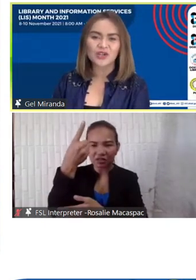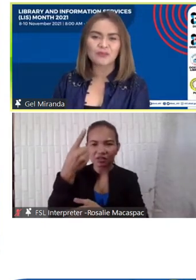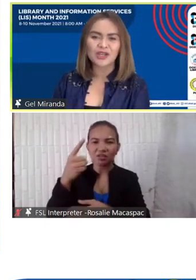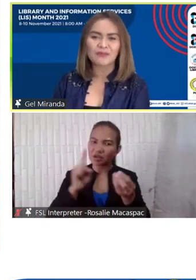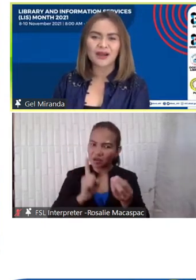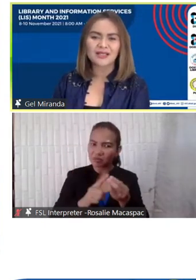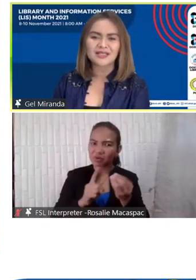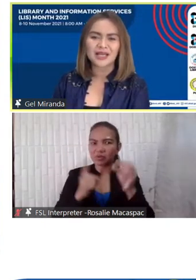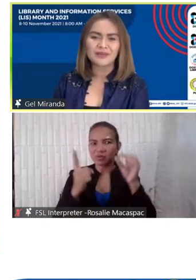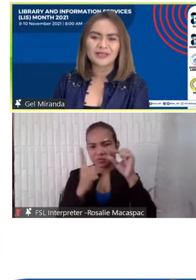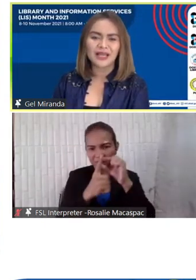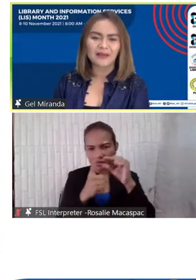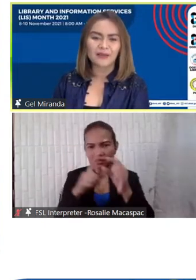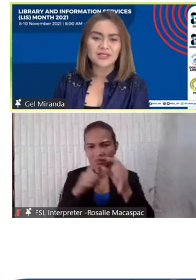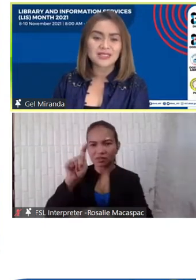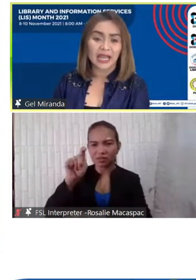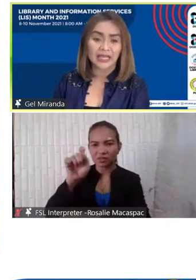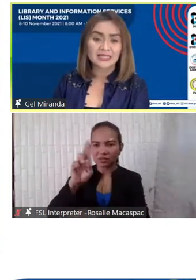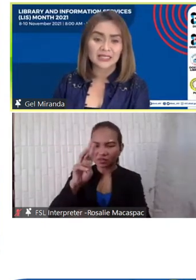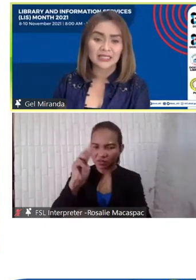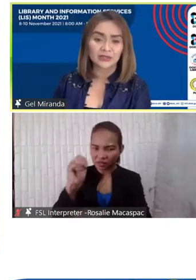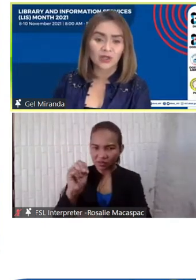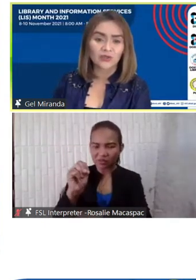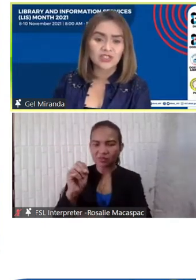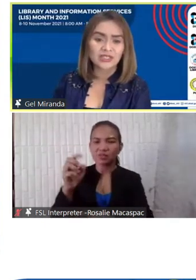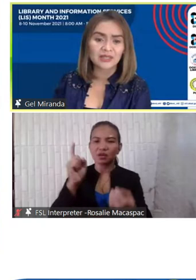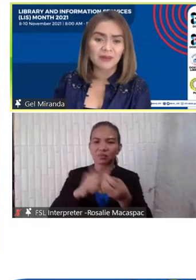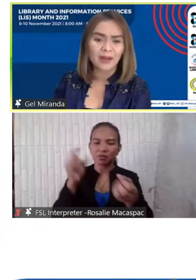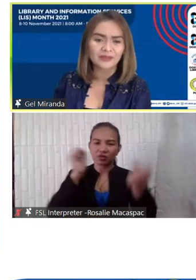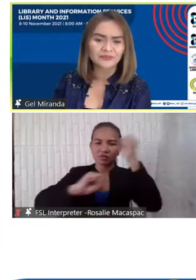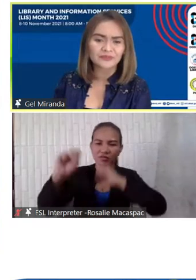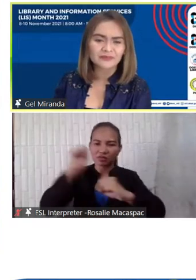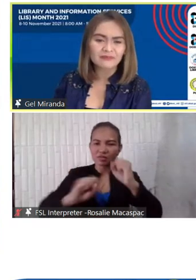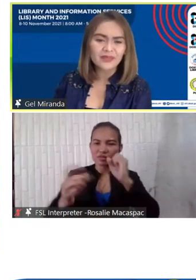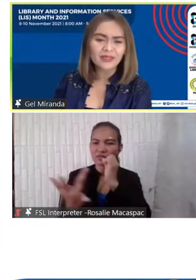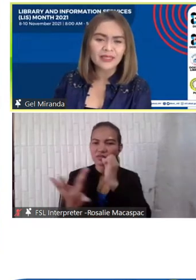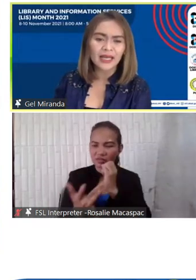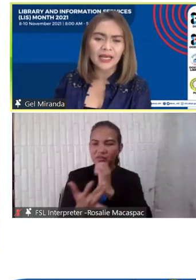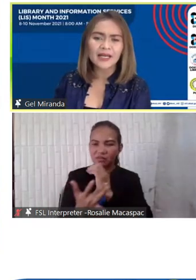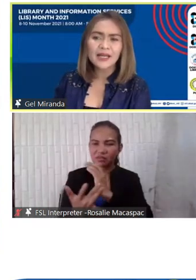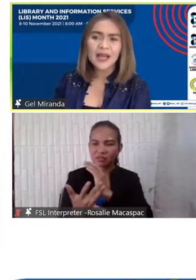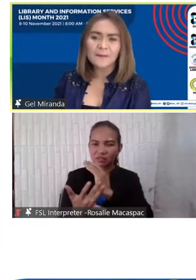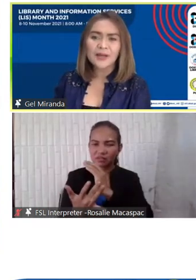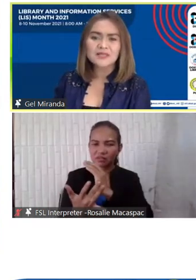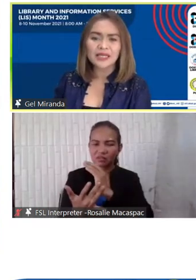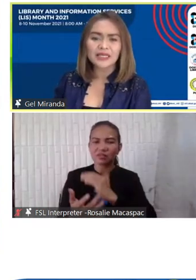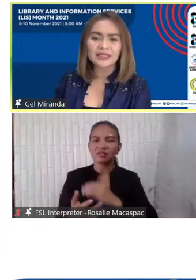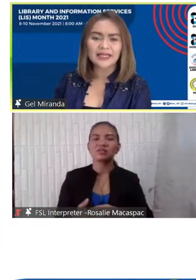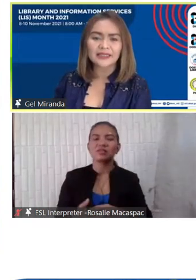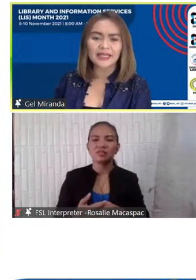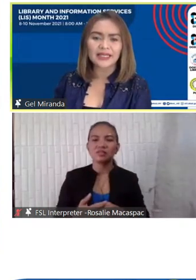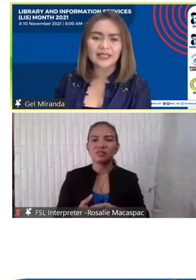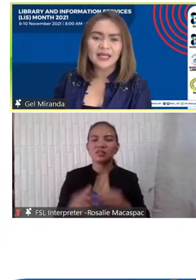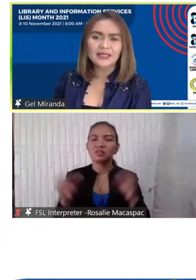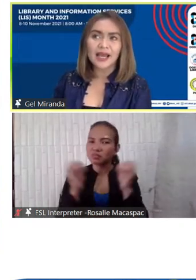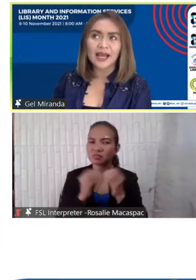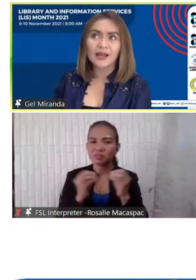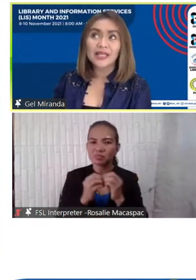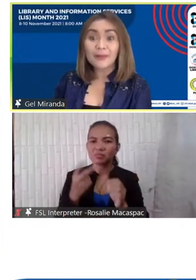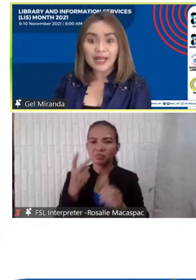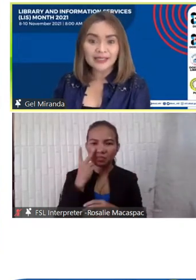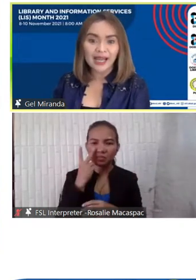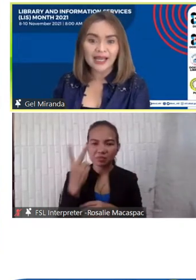terminologies, ano ba yung mga sinasabi nila about science and technology, di ba, parang mas makikita natin